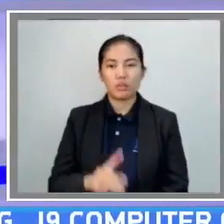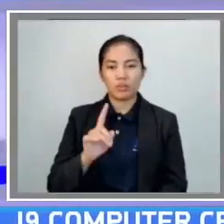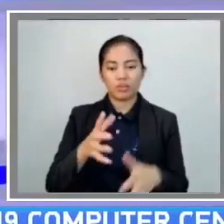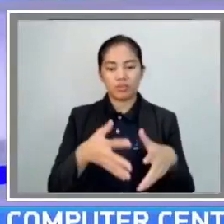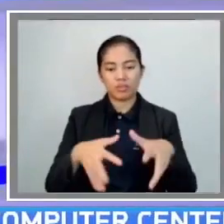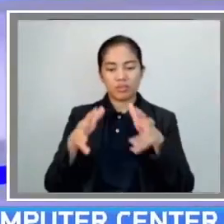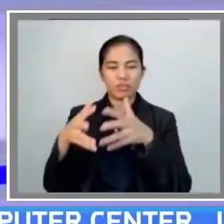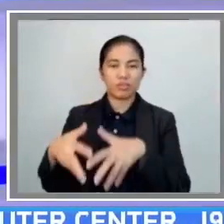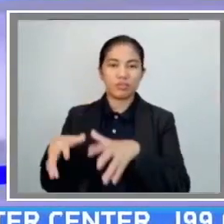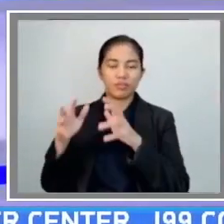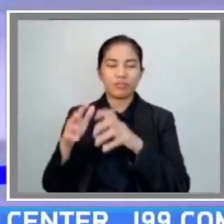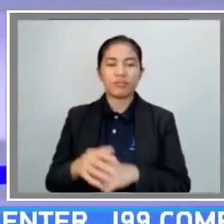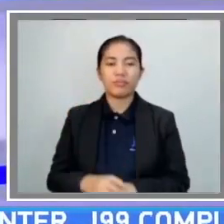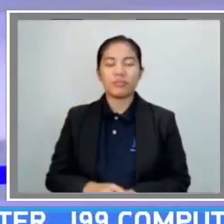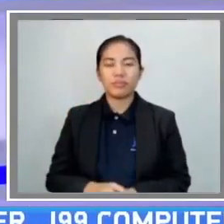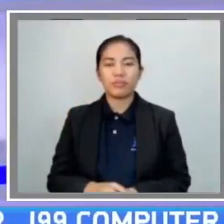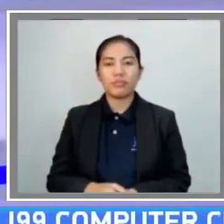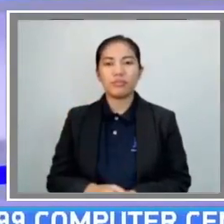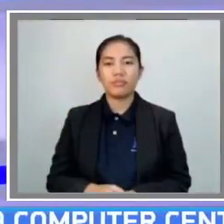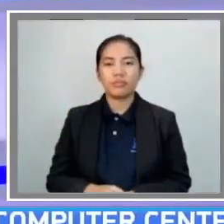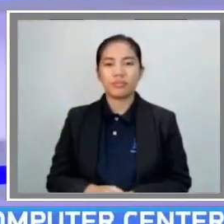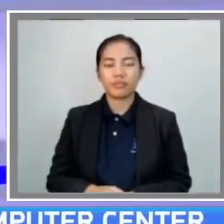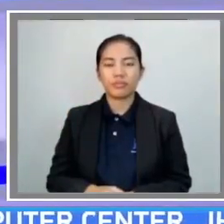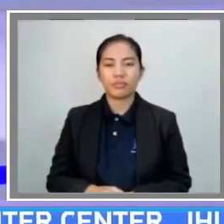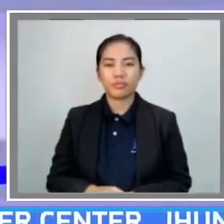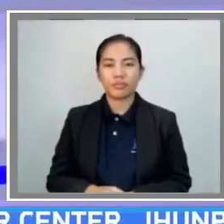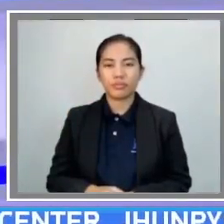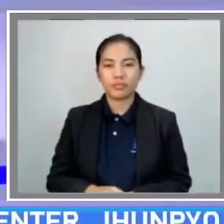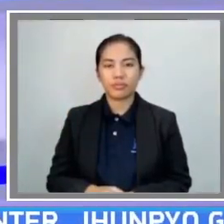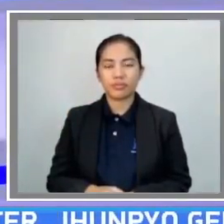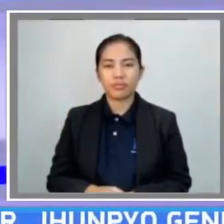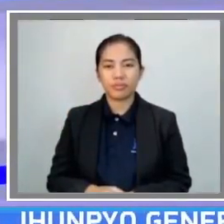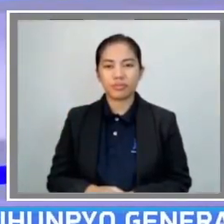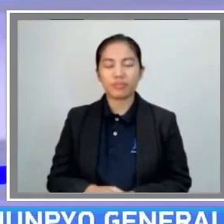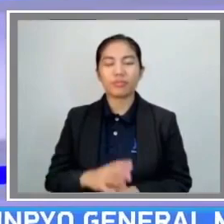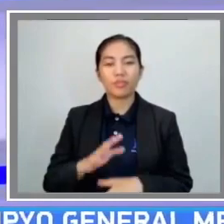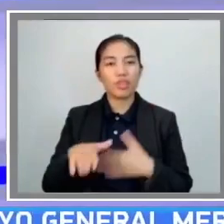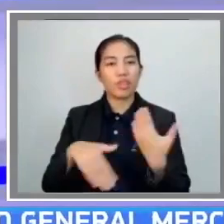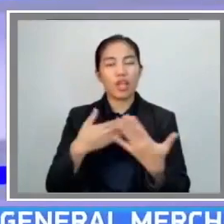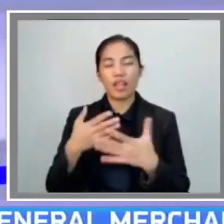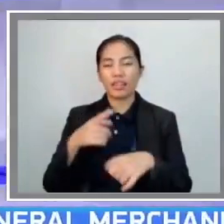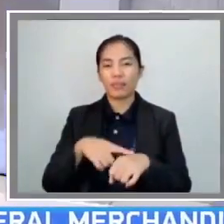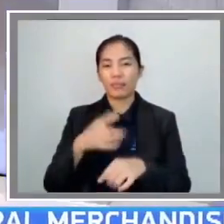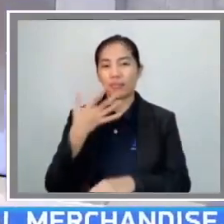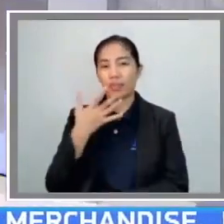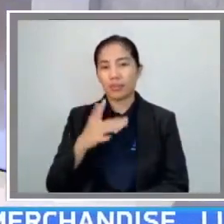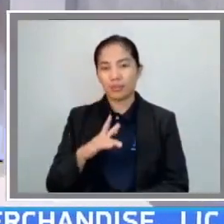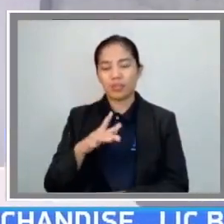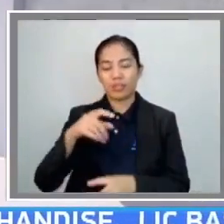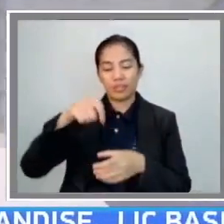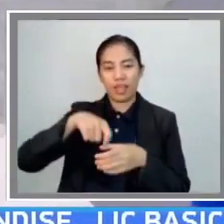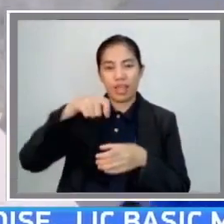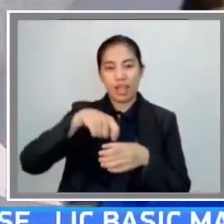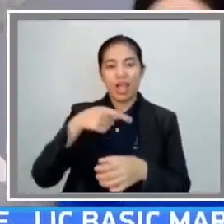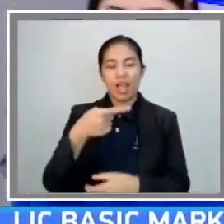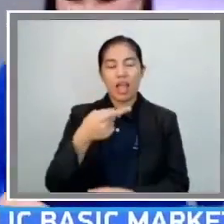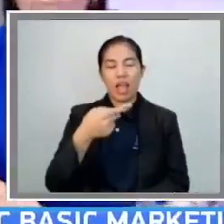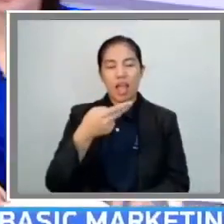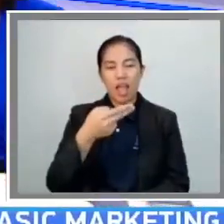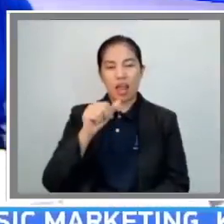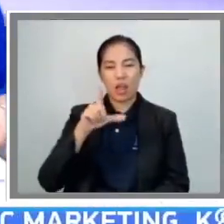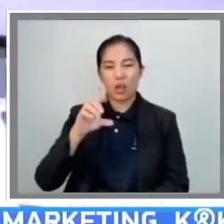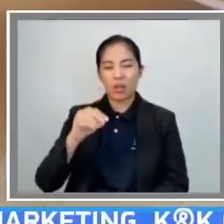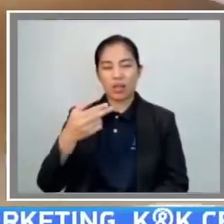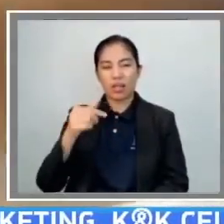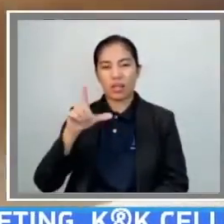At mga kabalita, paano kung all-time favorite Pinoy dessert na halo-halo, inilagyan pa ng extra special twist? Yan ang